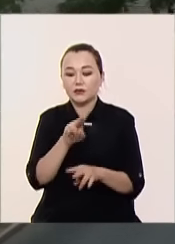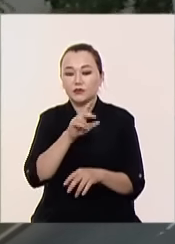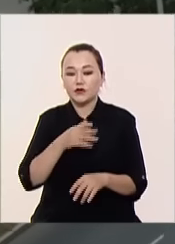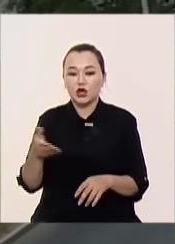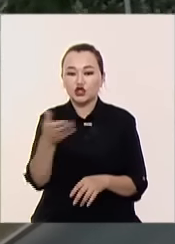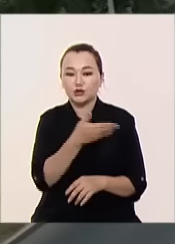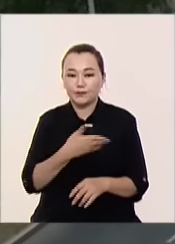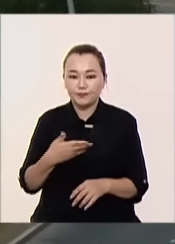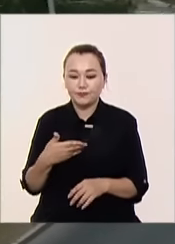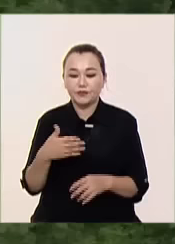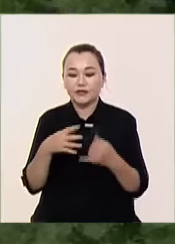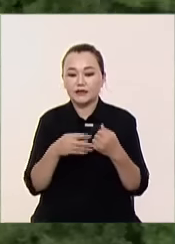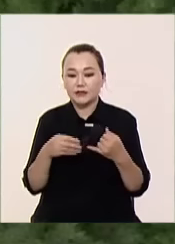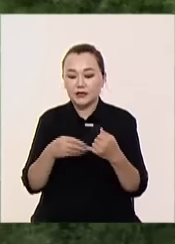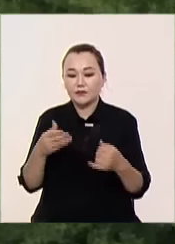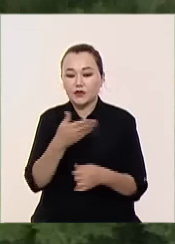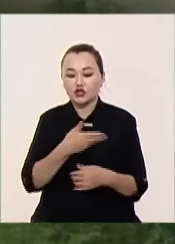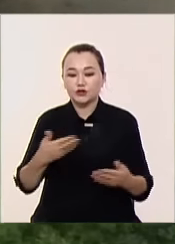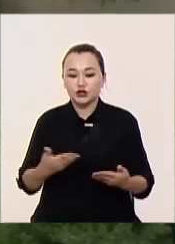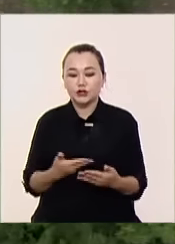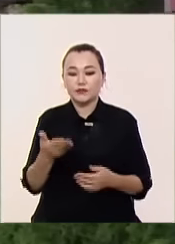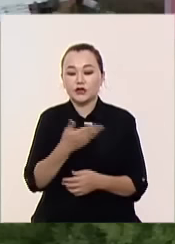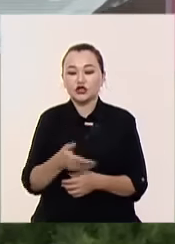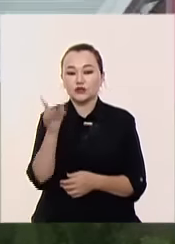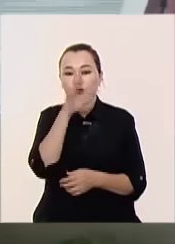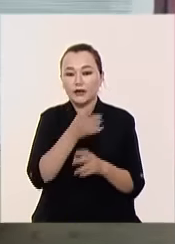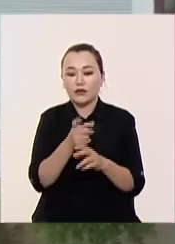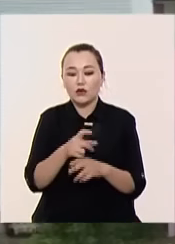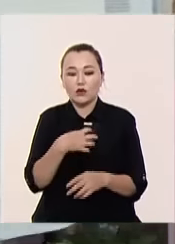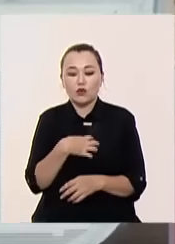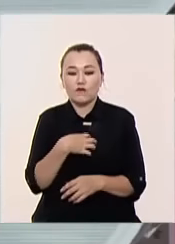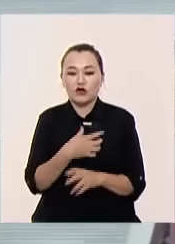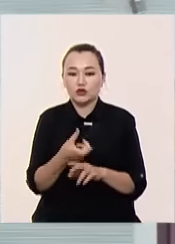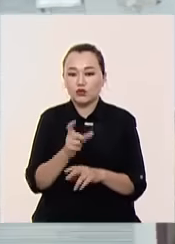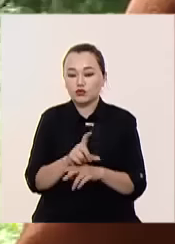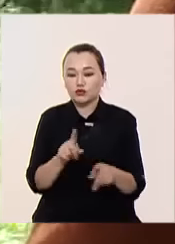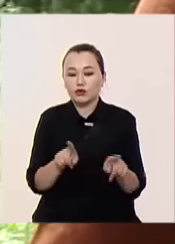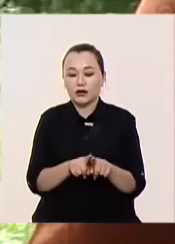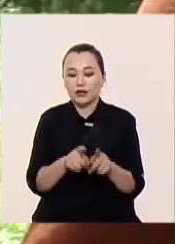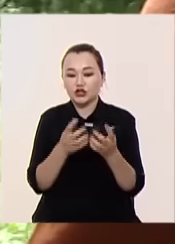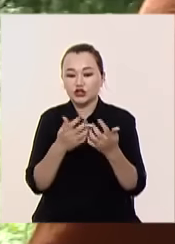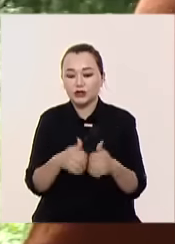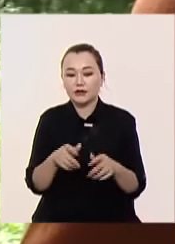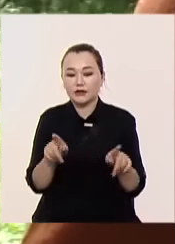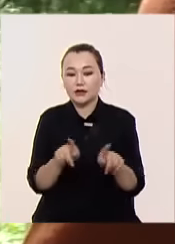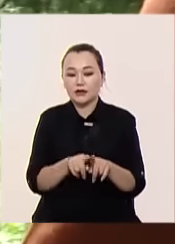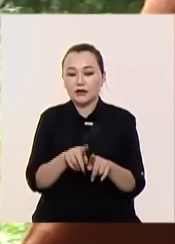нашим землякам, нашим жителям нашей республики. Это очень важно, учитывая, какие